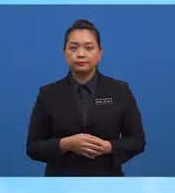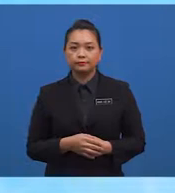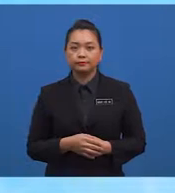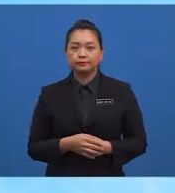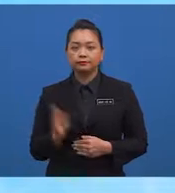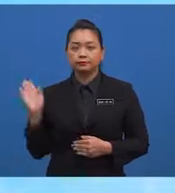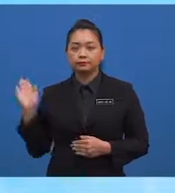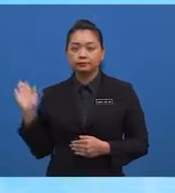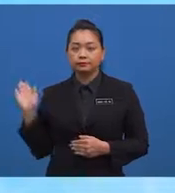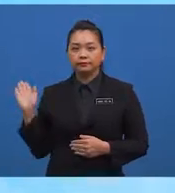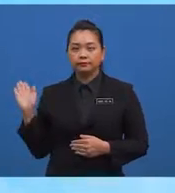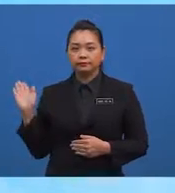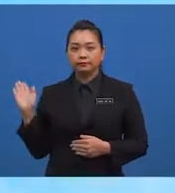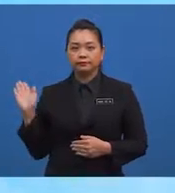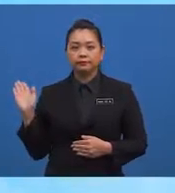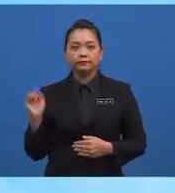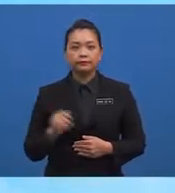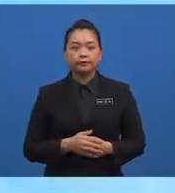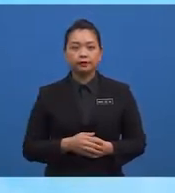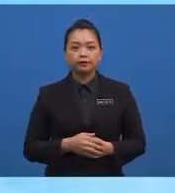Perimeter bagi rajah B ialah